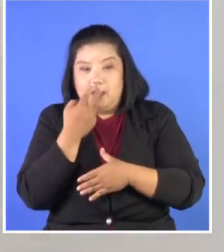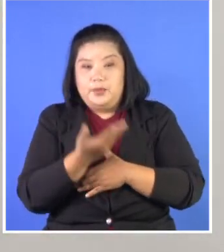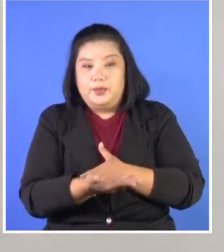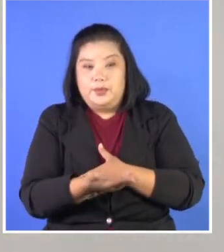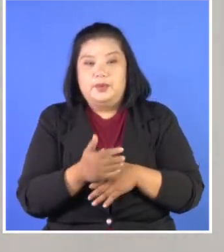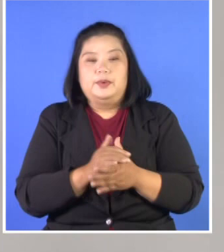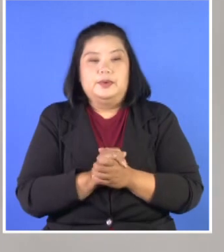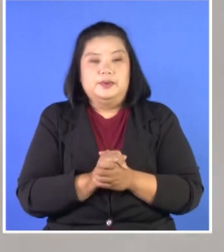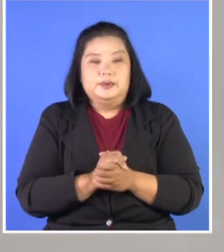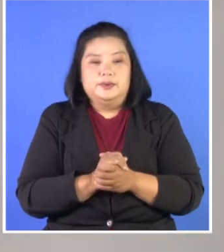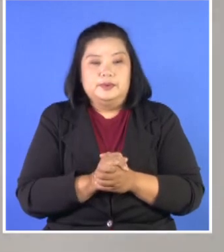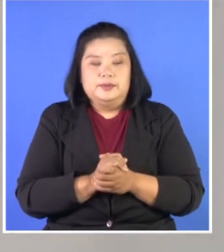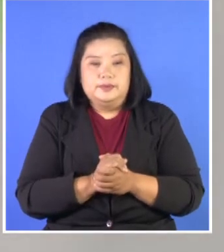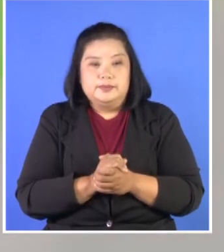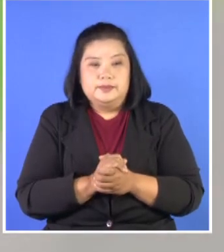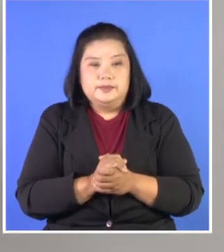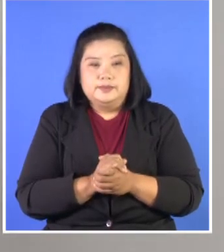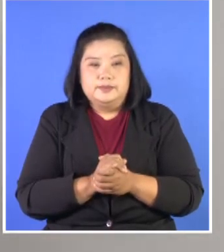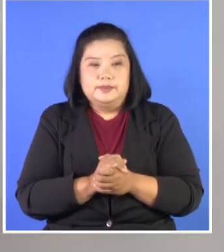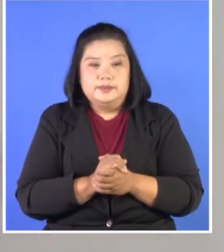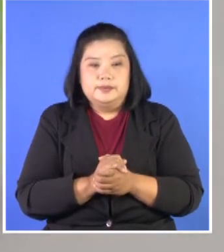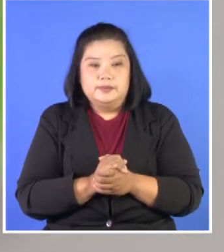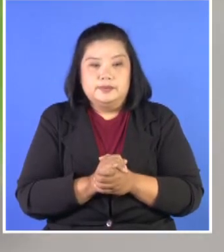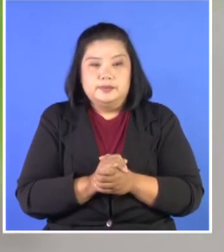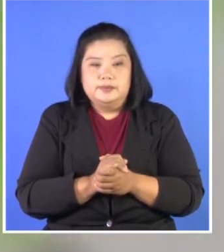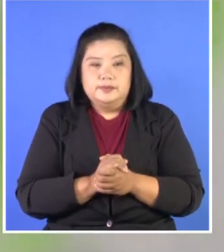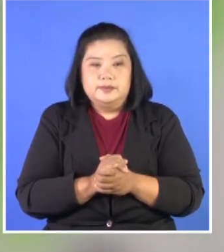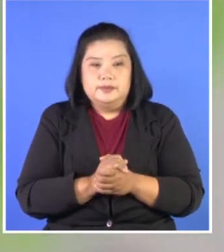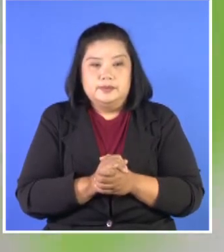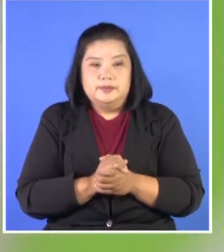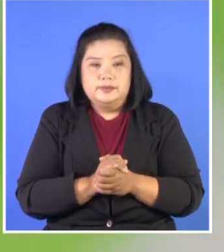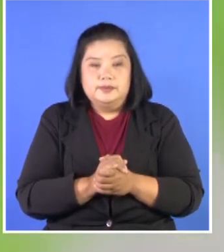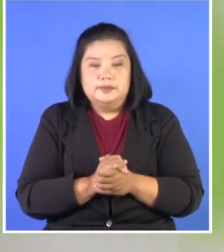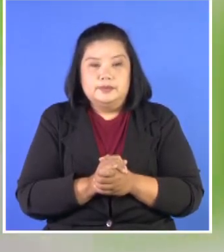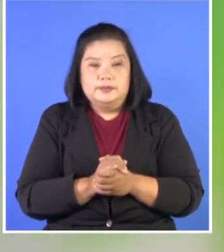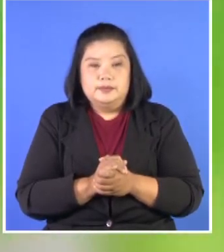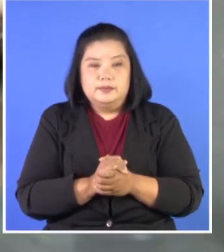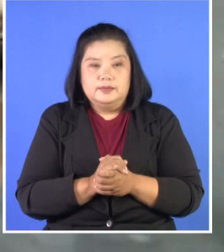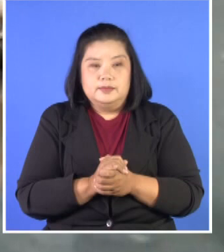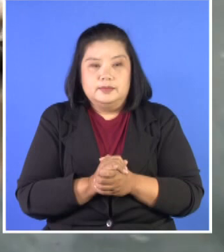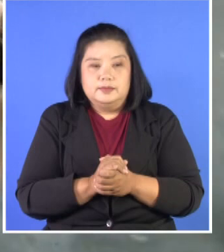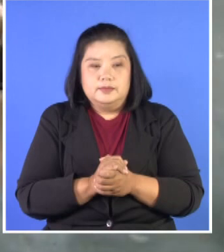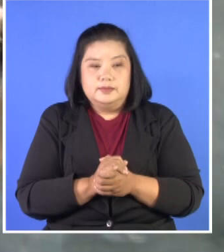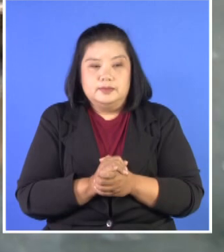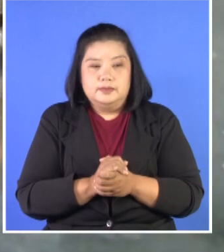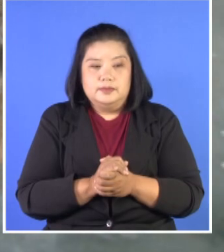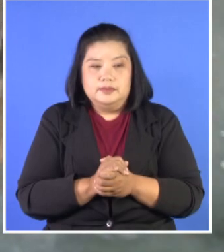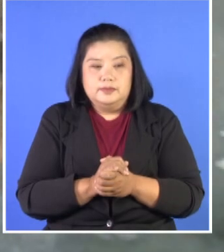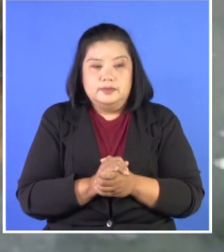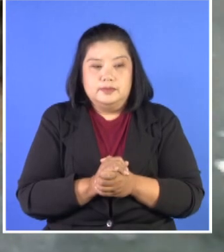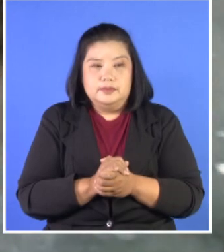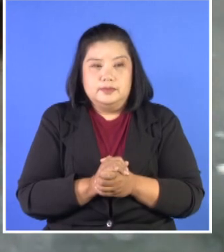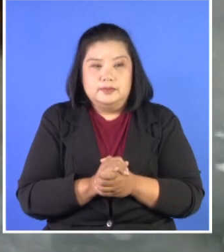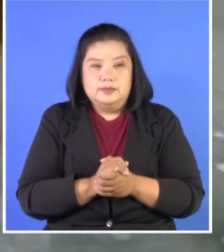สินี่เกิดขึ้นแล้วสิอ้าวไม่ได้พูดเล่นเล่นพูดจริงเพราะว่ามีภาพเห็นเนี่ยฮะหลักฐานทนโท่